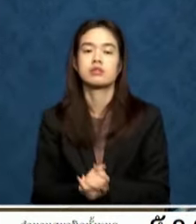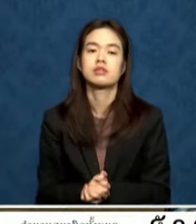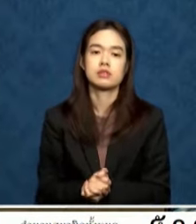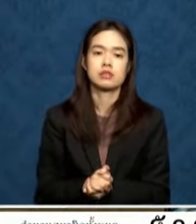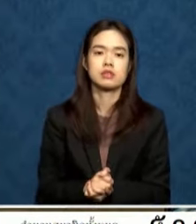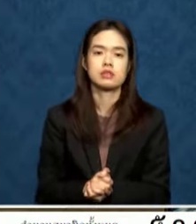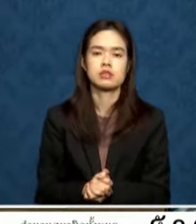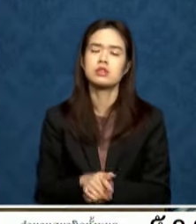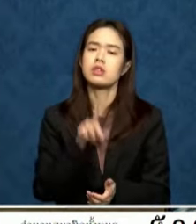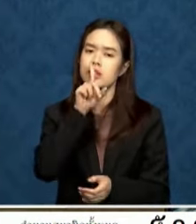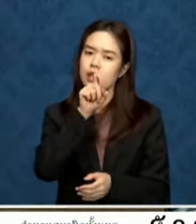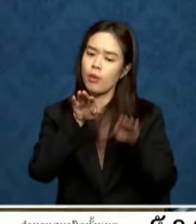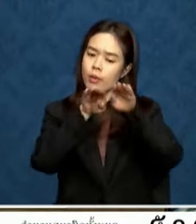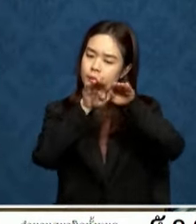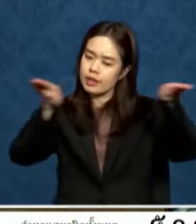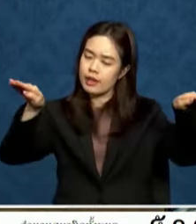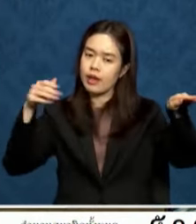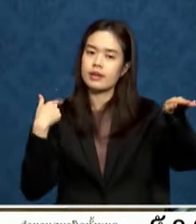ะใช้หลักเกณฑ์อะไร